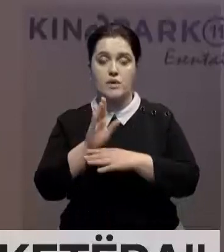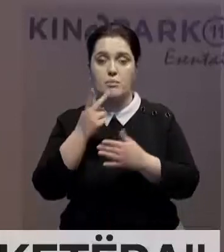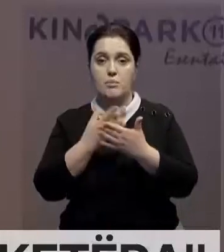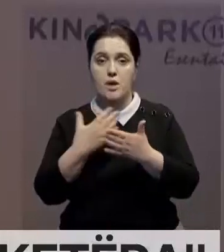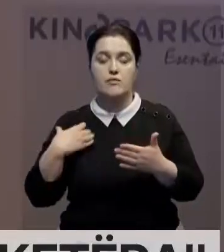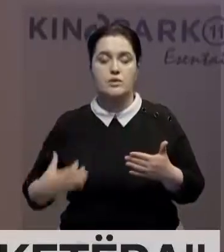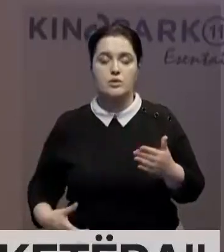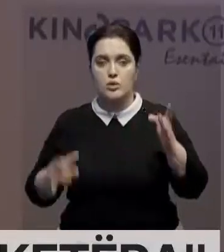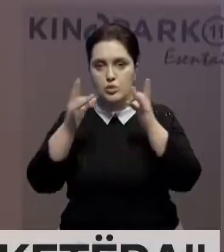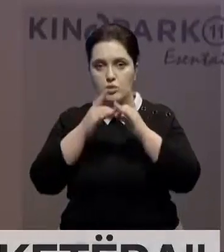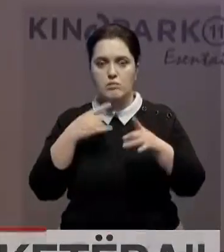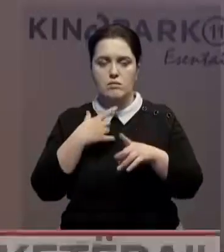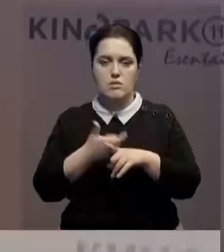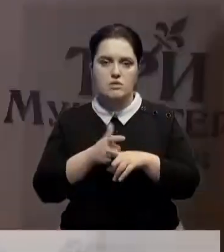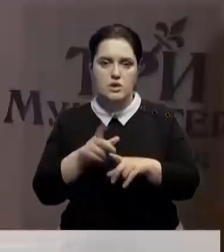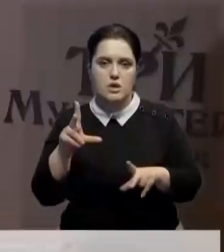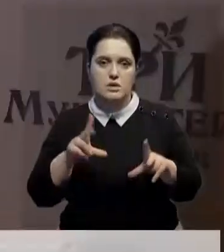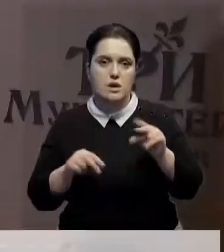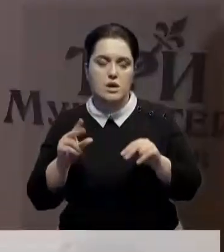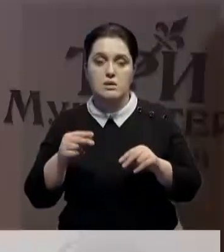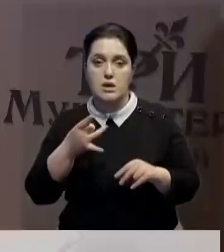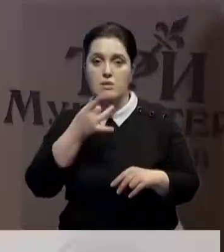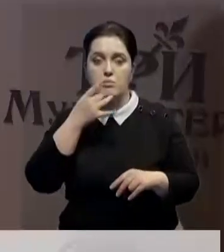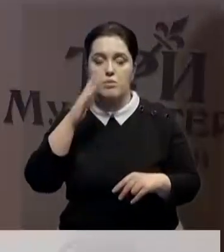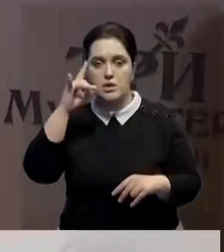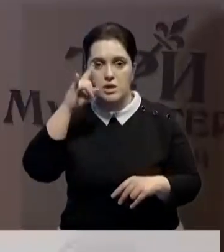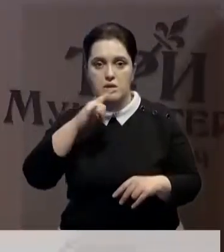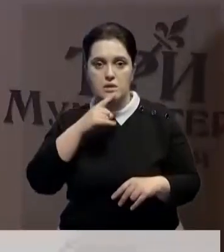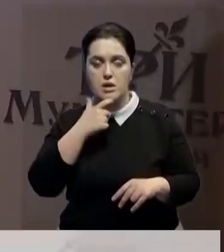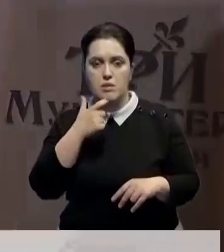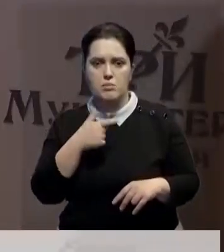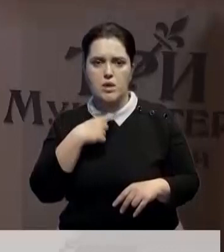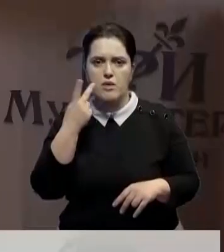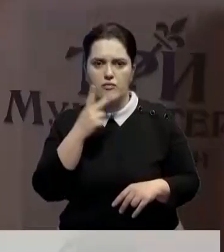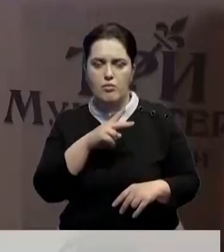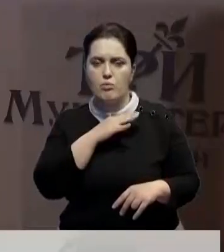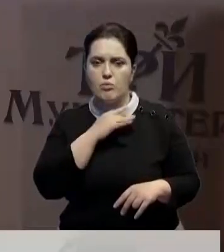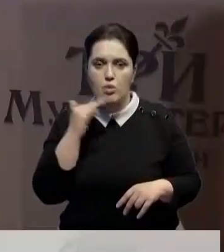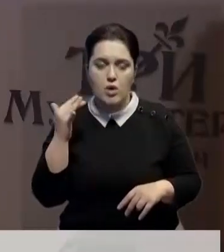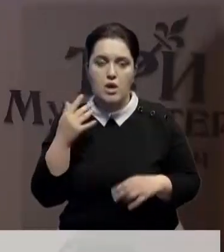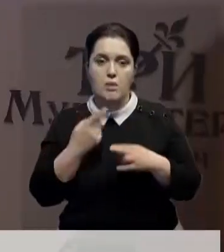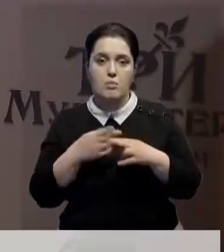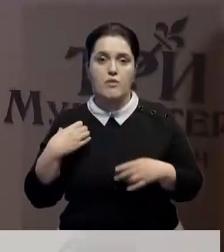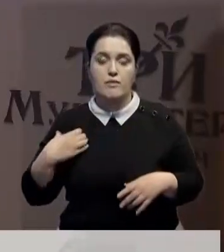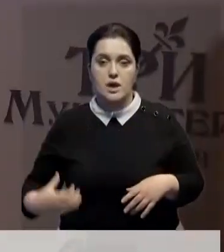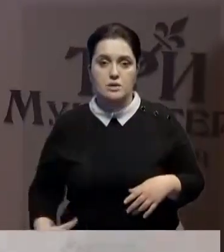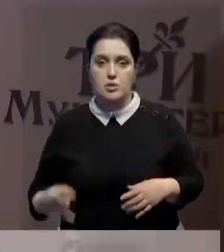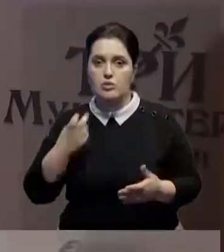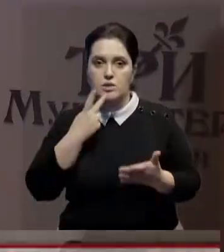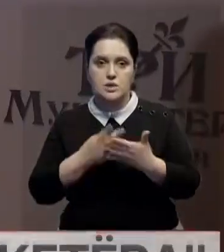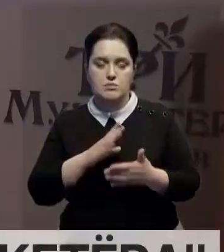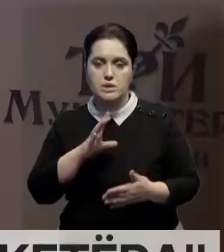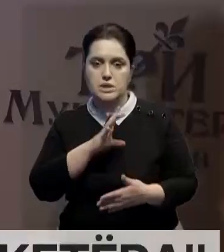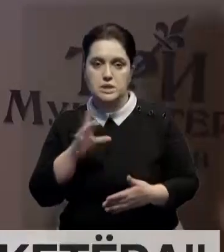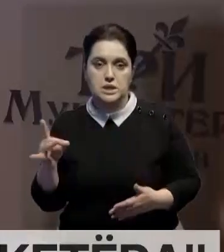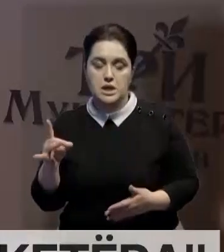французскую культуру. И мы очень надеемся, что этот фильм понравится казахстанской публике. Я видел много других версий, в основном французские, но не смотрел советскую